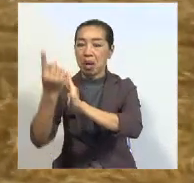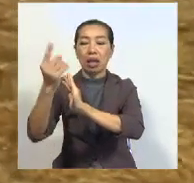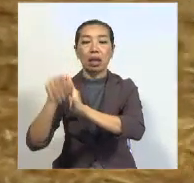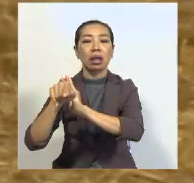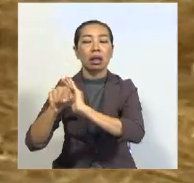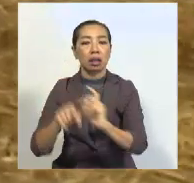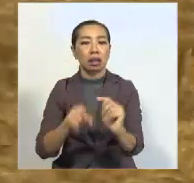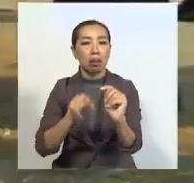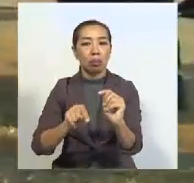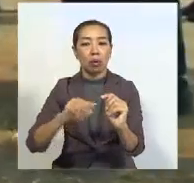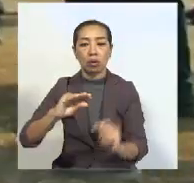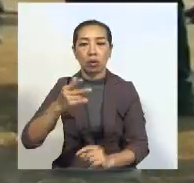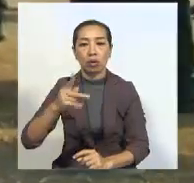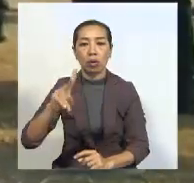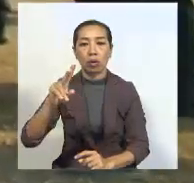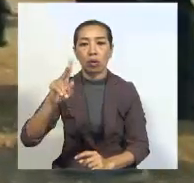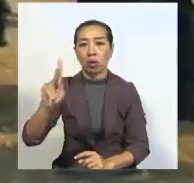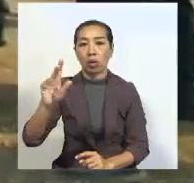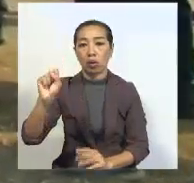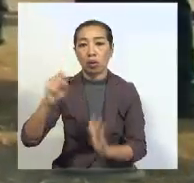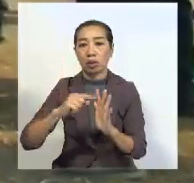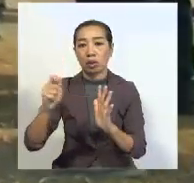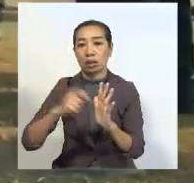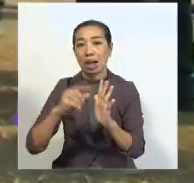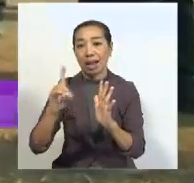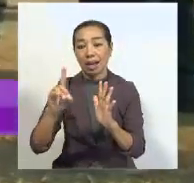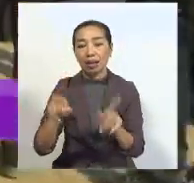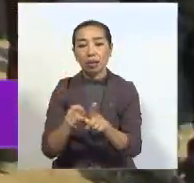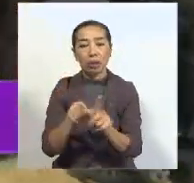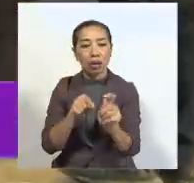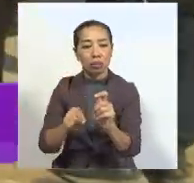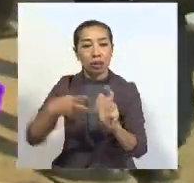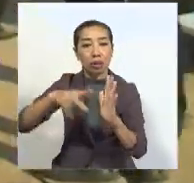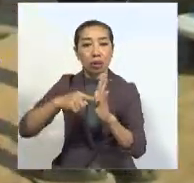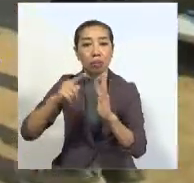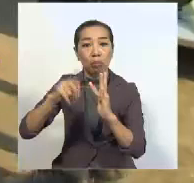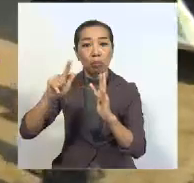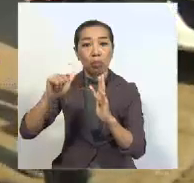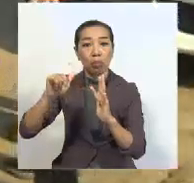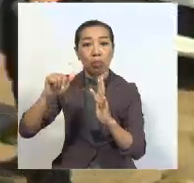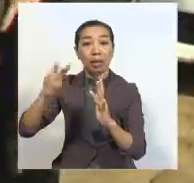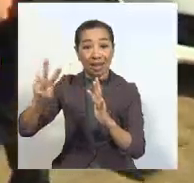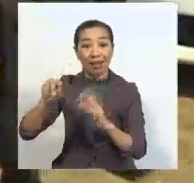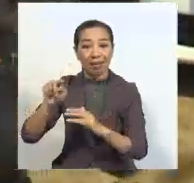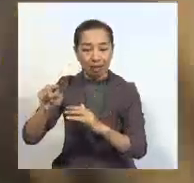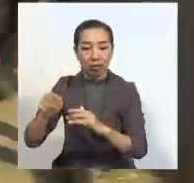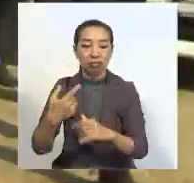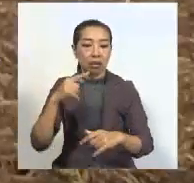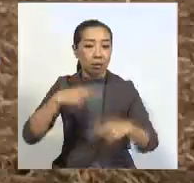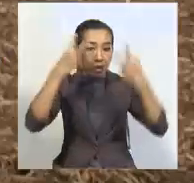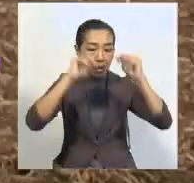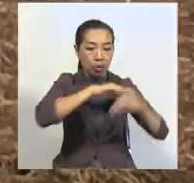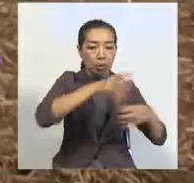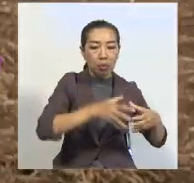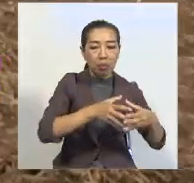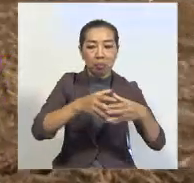ะอาดอำเภอภูเขียวทันทีที่คณะนายกรัฐมนตรีไปถึงนะคะมีการเปิดเพลงต้อนรับด้วยนะคะก็คือเพลง